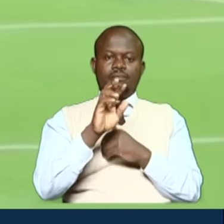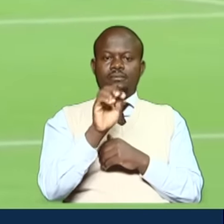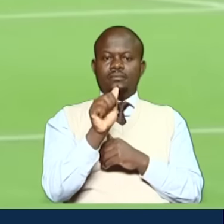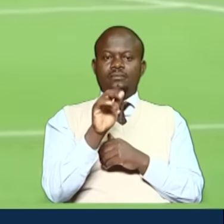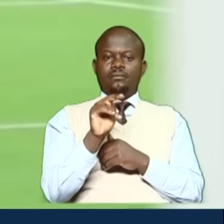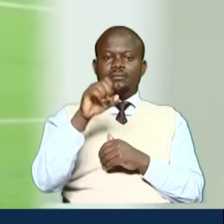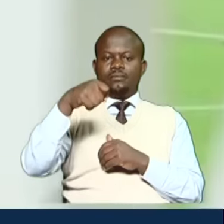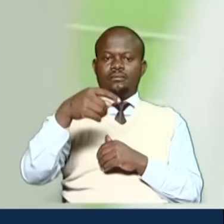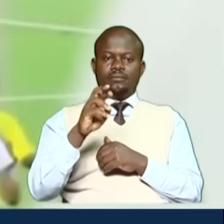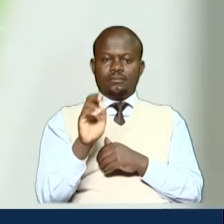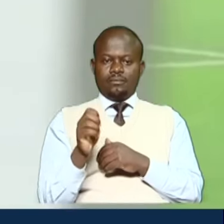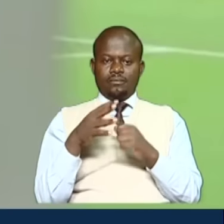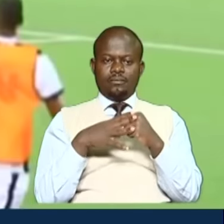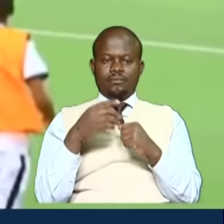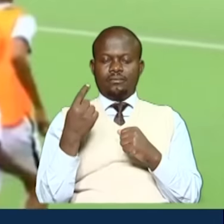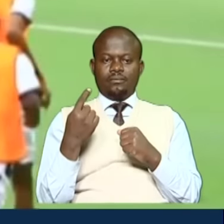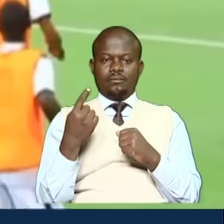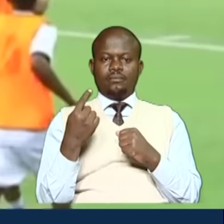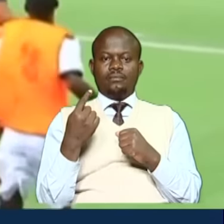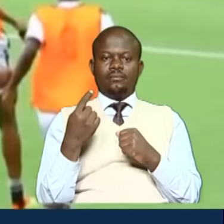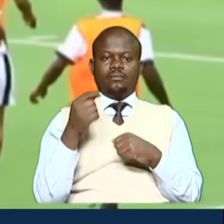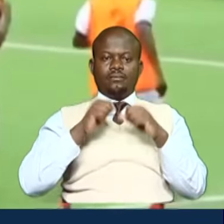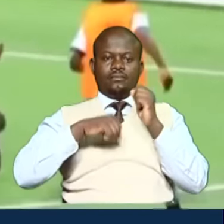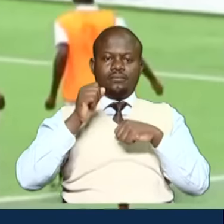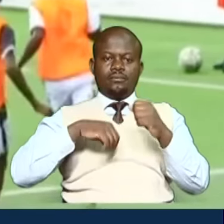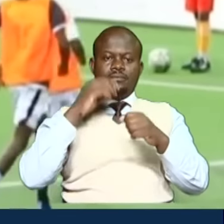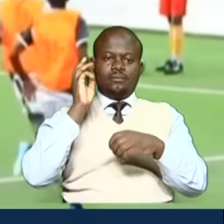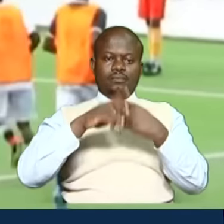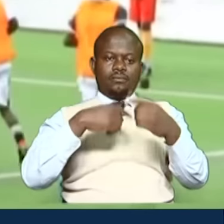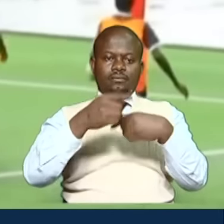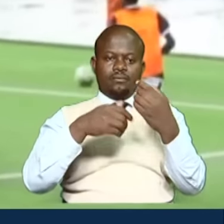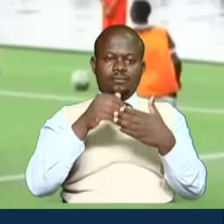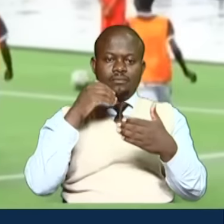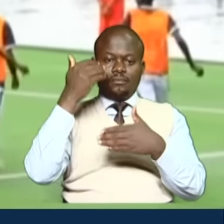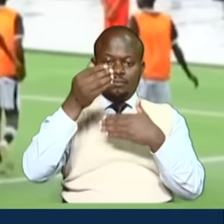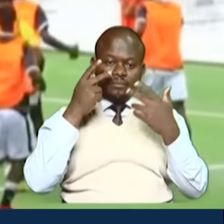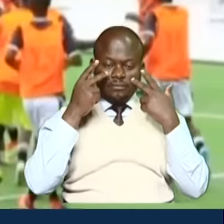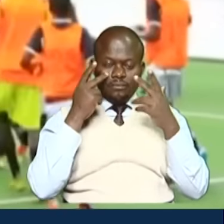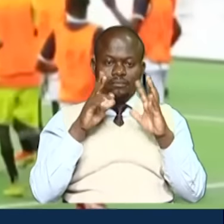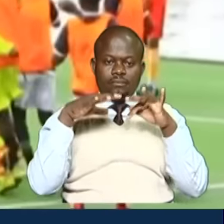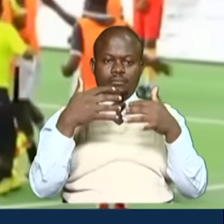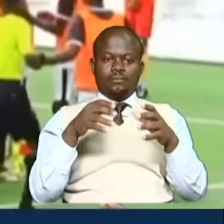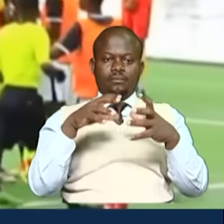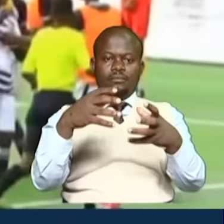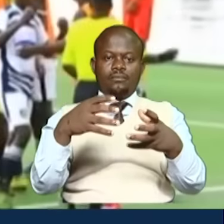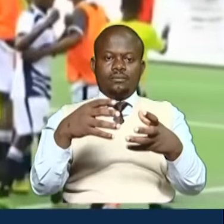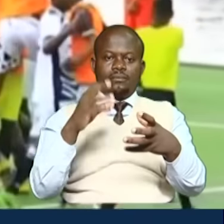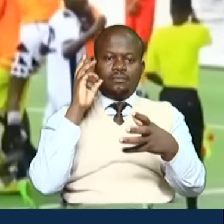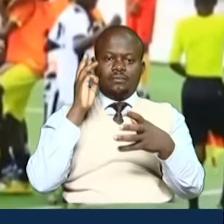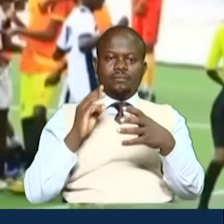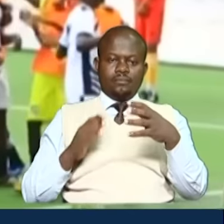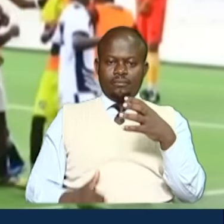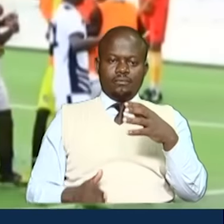ibitego 9-1. Ni shampiyona izakomeza, ubwo tukazanareba uko amakipe azagenda